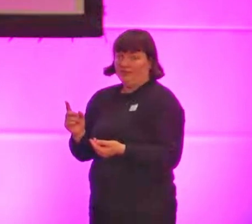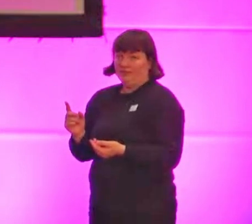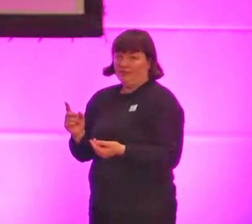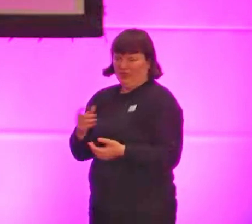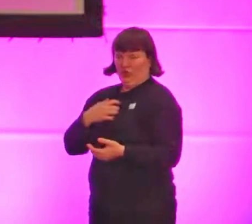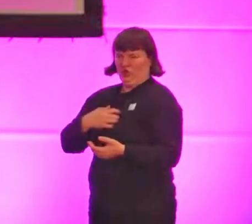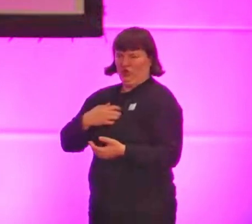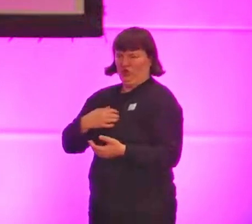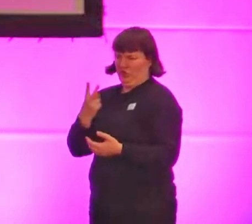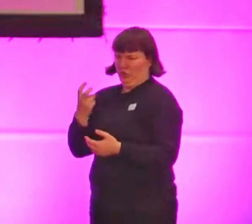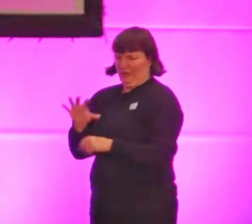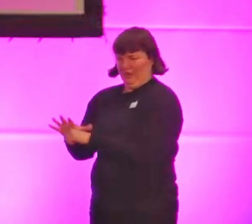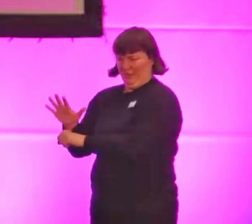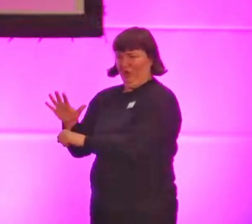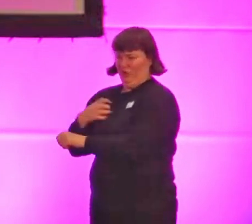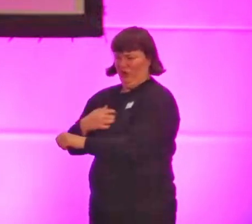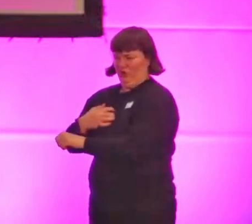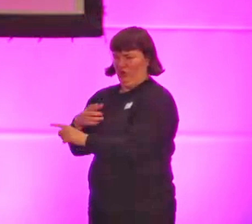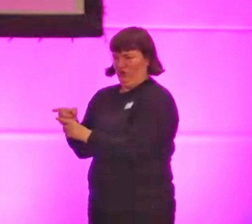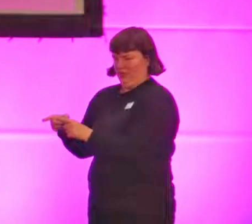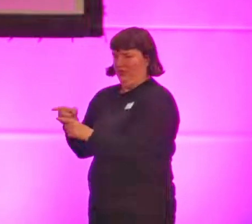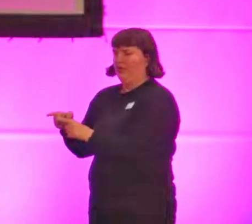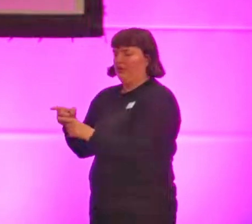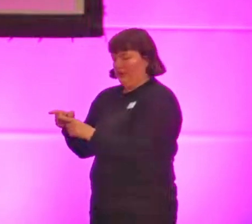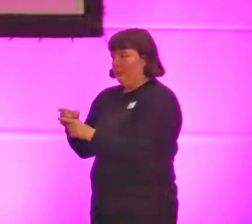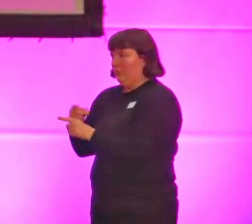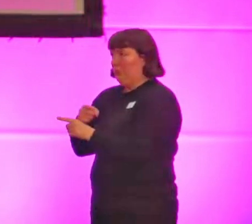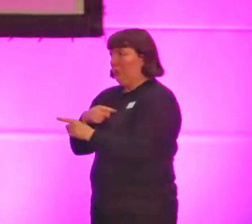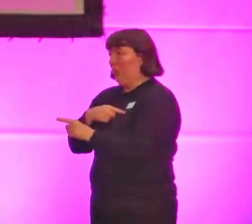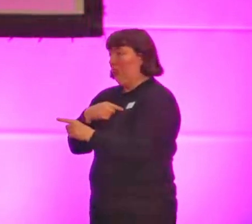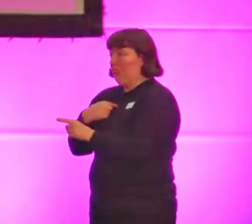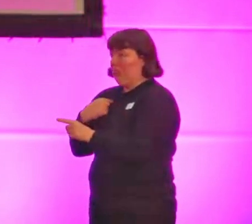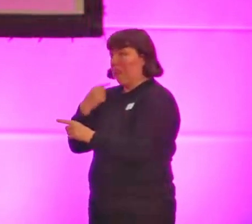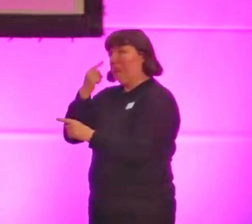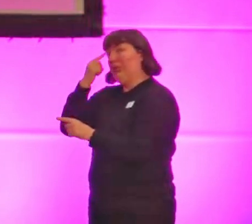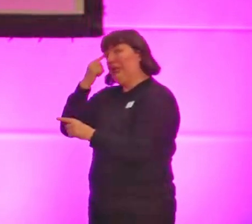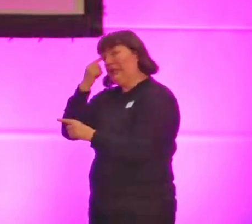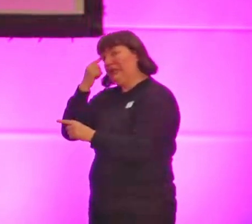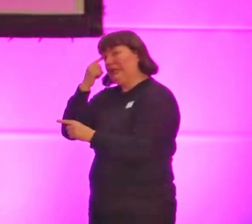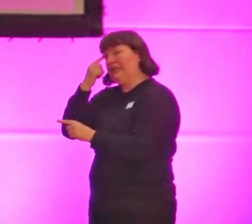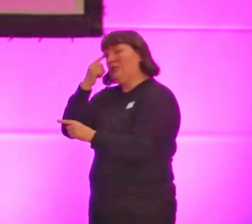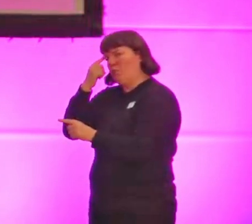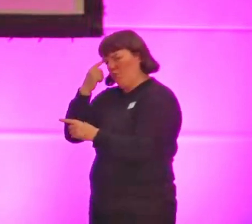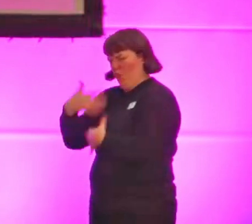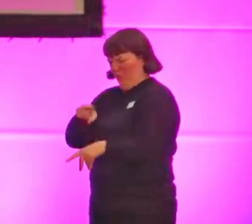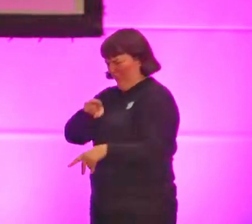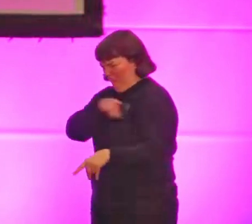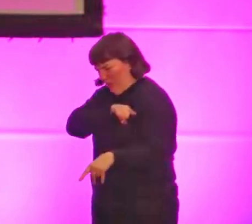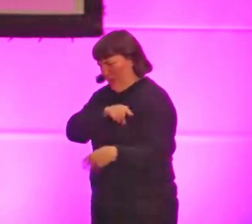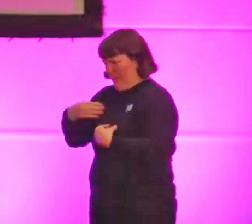Under hösten 2015 så tänkte vi att det är ju otroligt mycket material här.